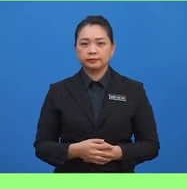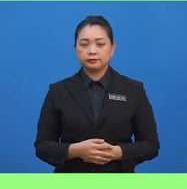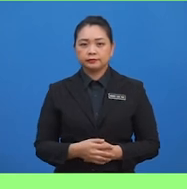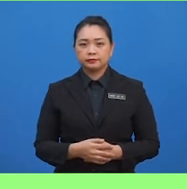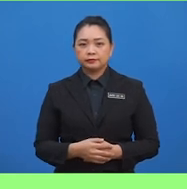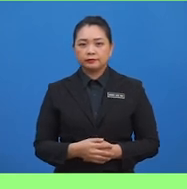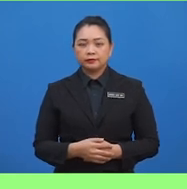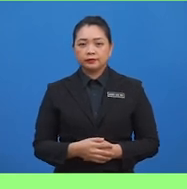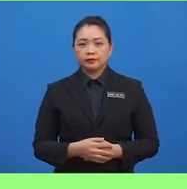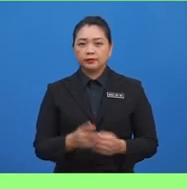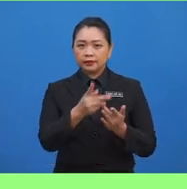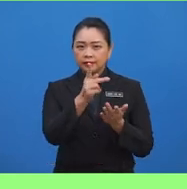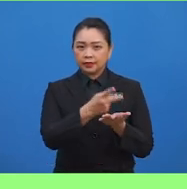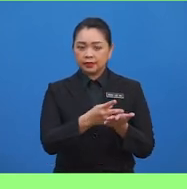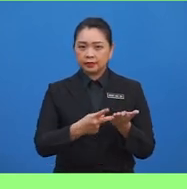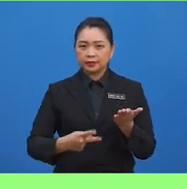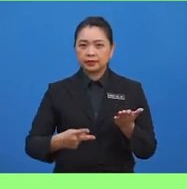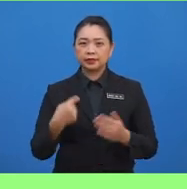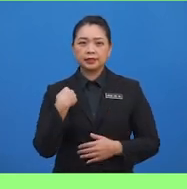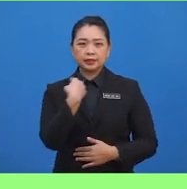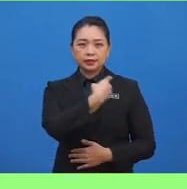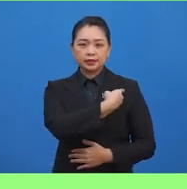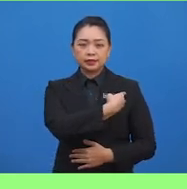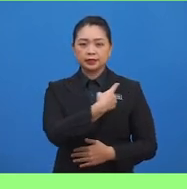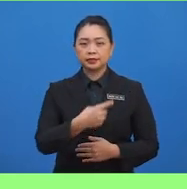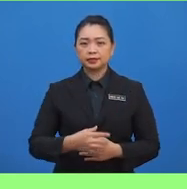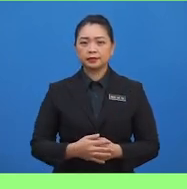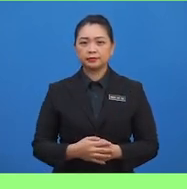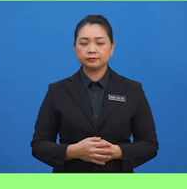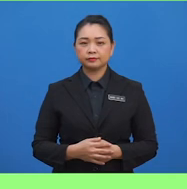lebih wacana hak kita